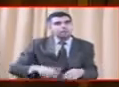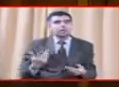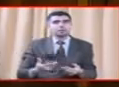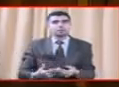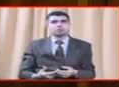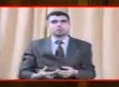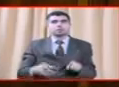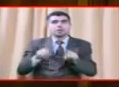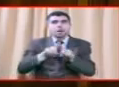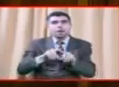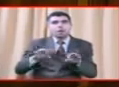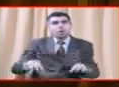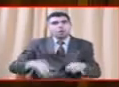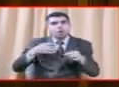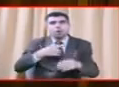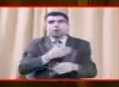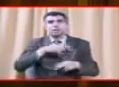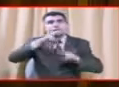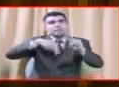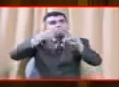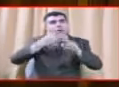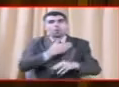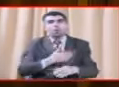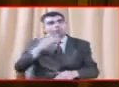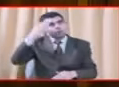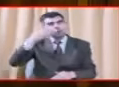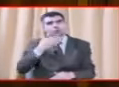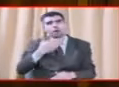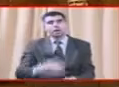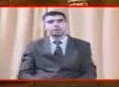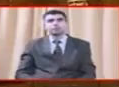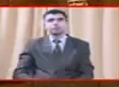يفتعلها. هذا هو جواب الحكومة، وشكرا لكم. سيد الوزير.